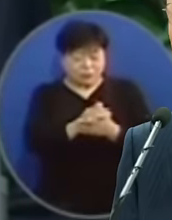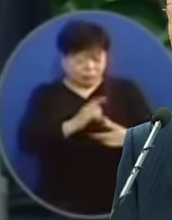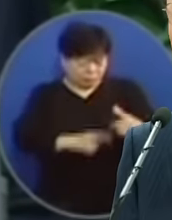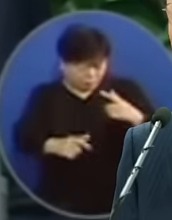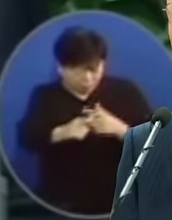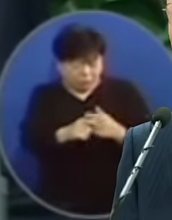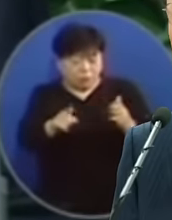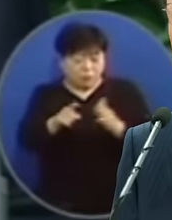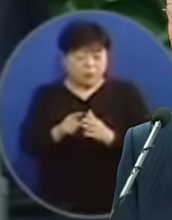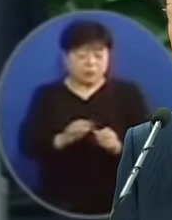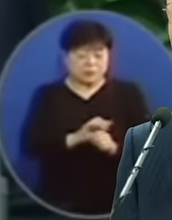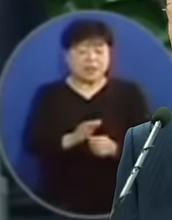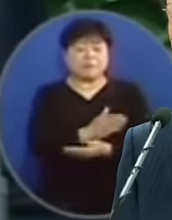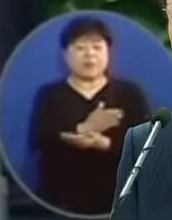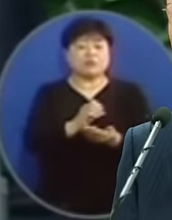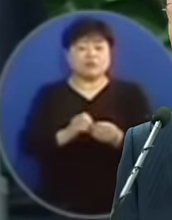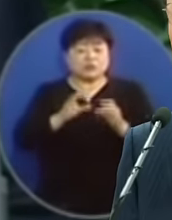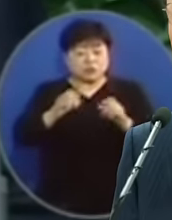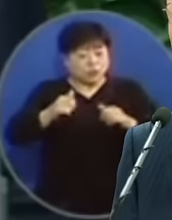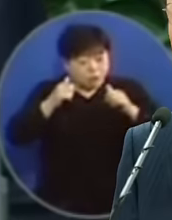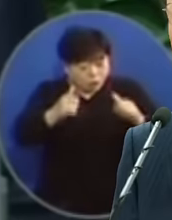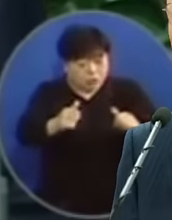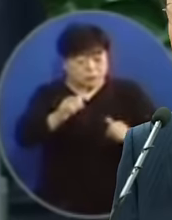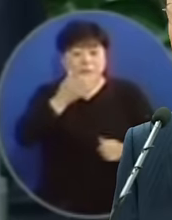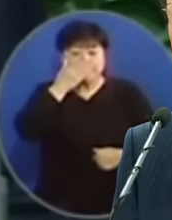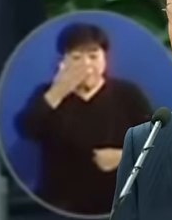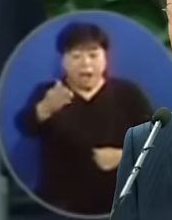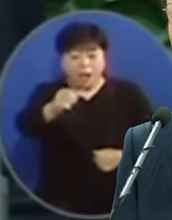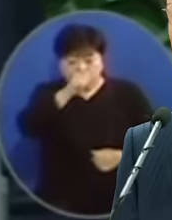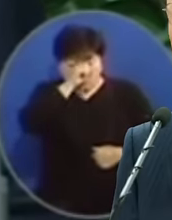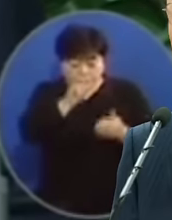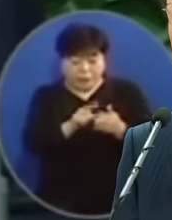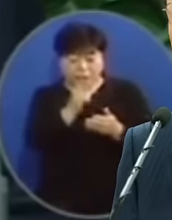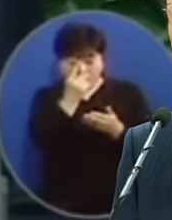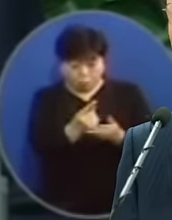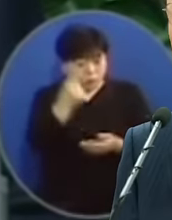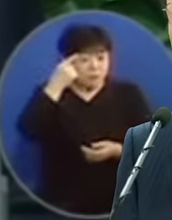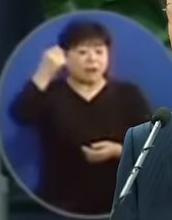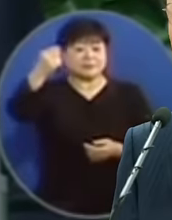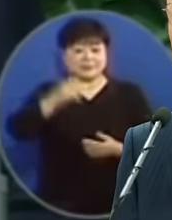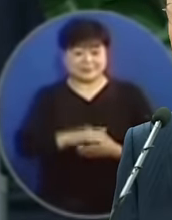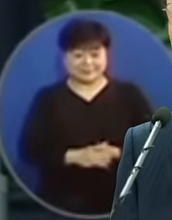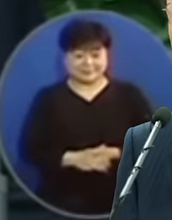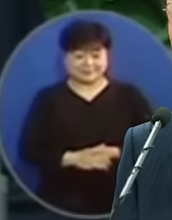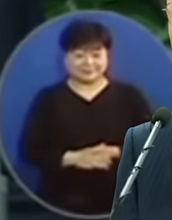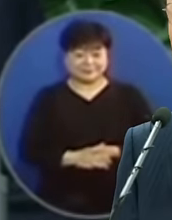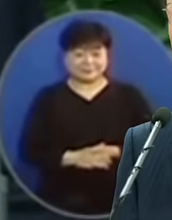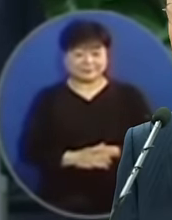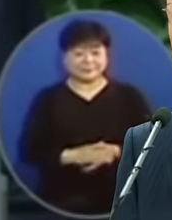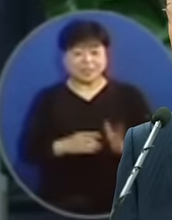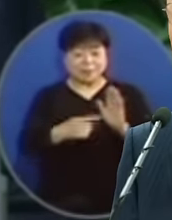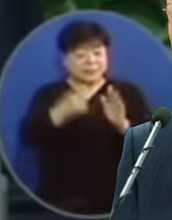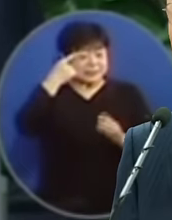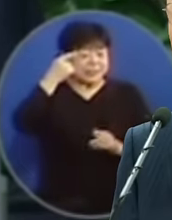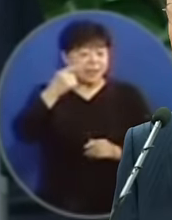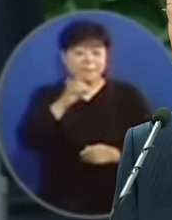믿음으로 사랑 베풀고 전도를 열심히 할 수 있는 좋은 기회가 온 것으로 생각해야 됩니다. 마이너스 생각을 하면 안 됩니다. 플러스